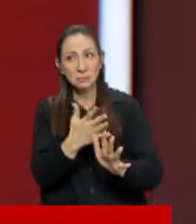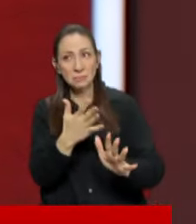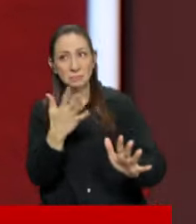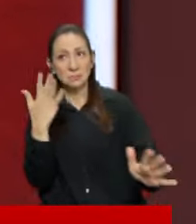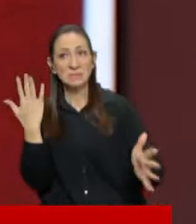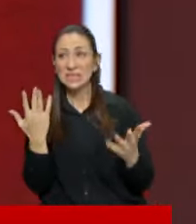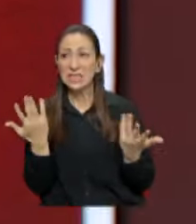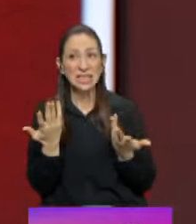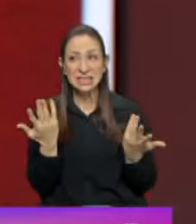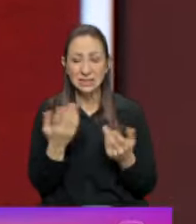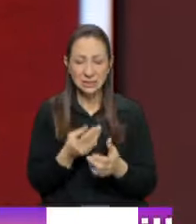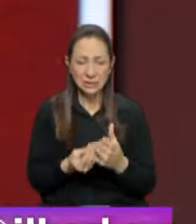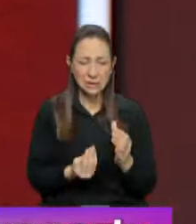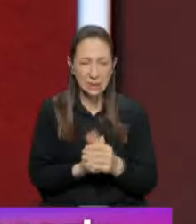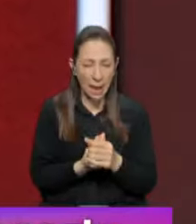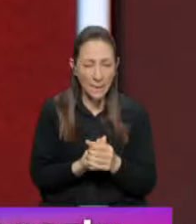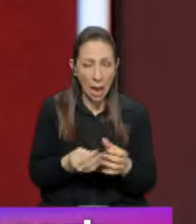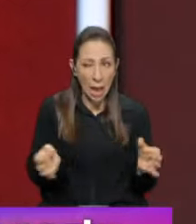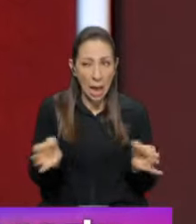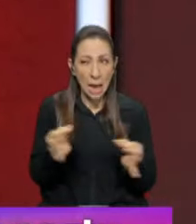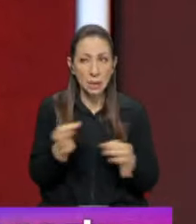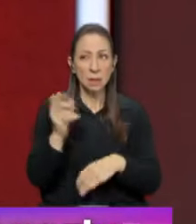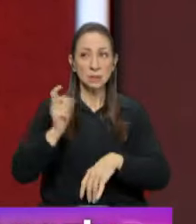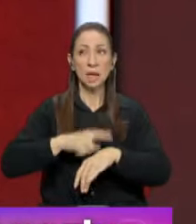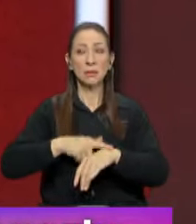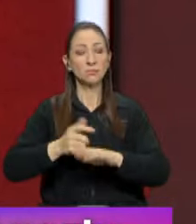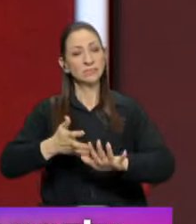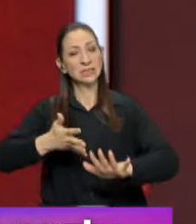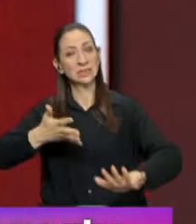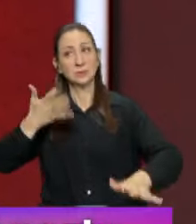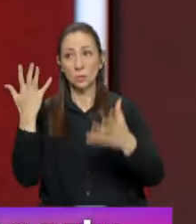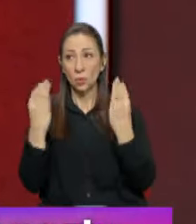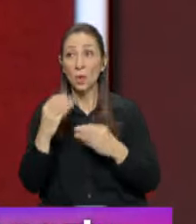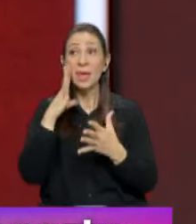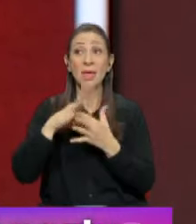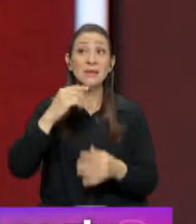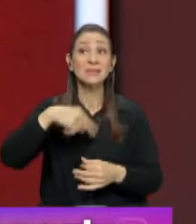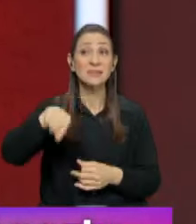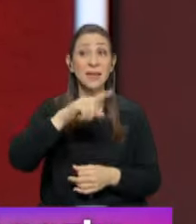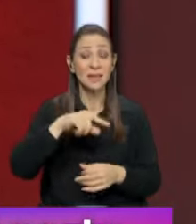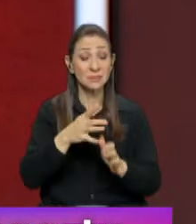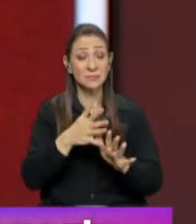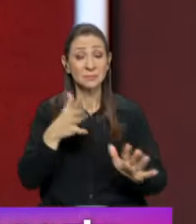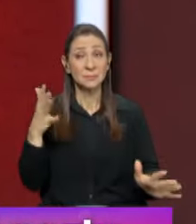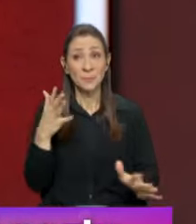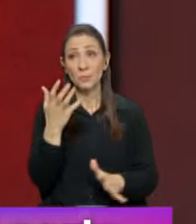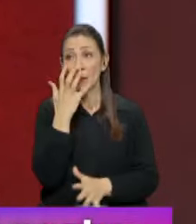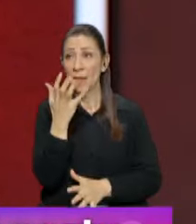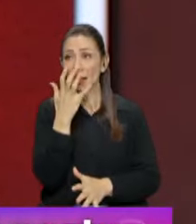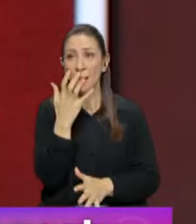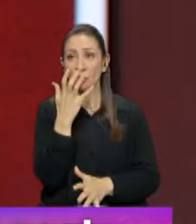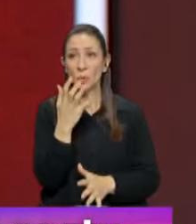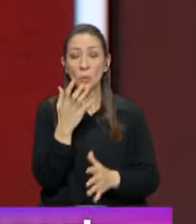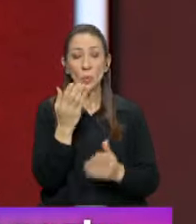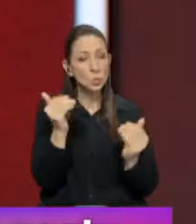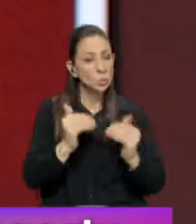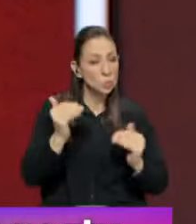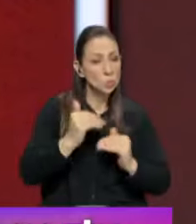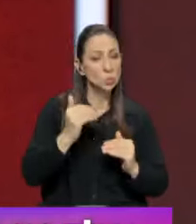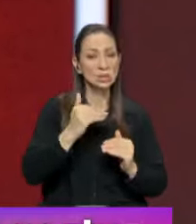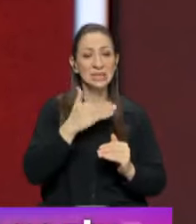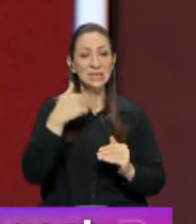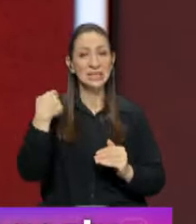kuyrukları nasıl sabahın erken saatlerinde oluşuyor da insanlar kuyrukta bekleyip uygun fiyattan,